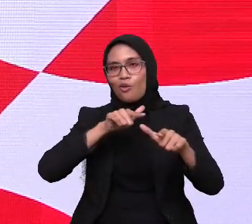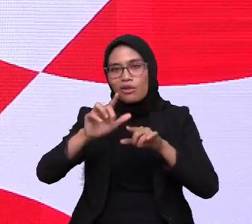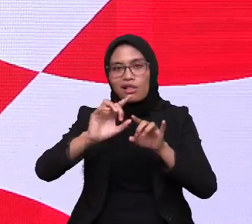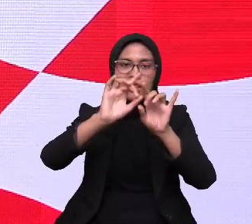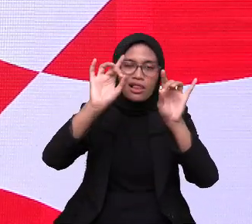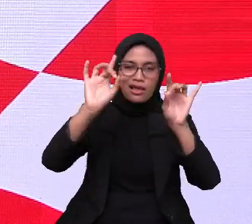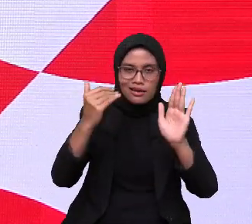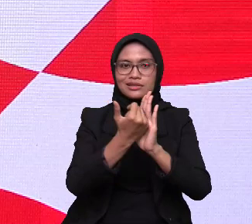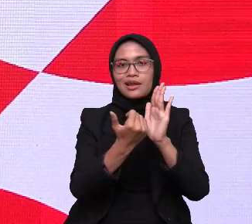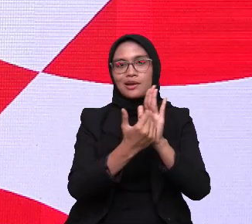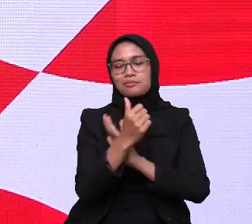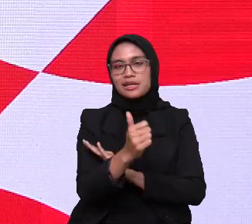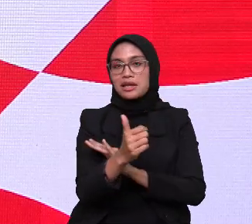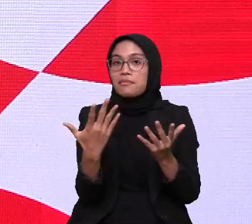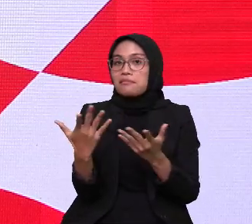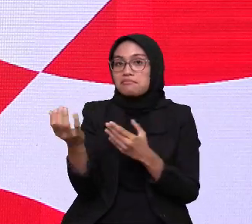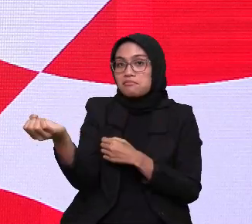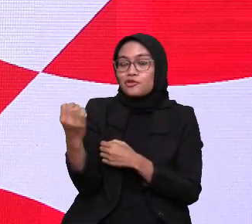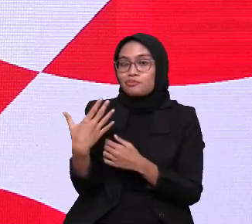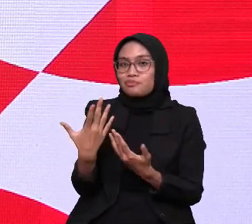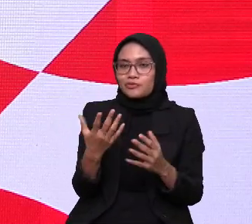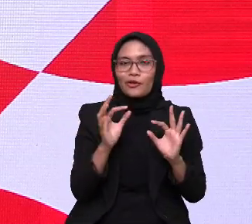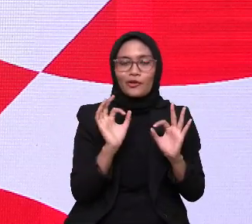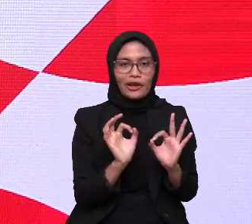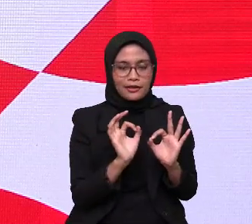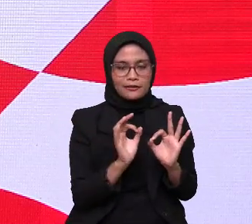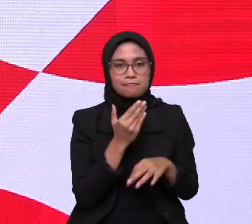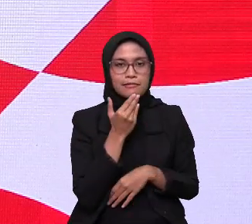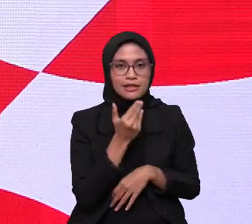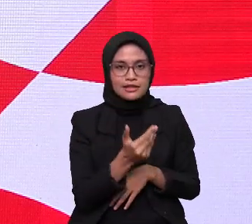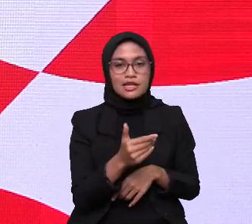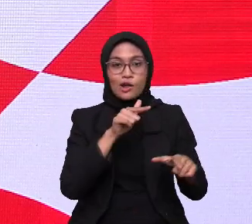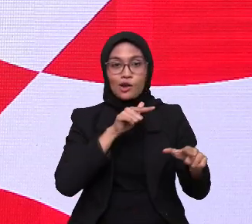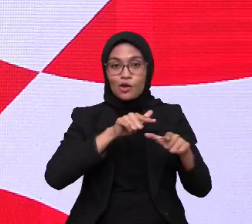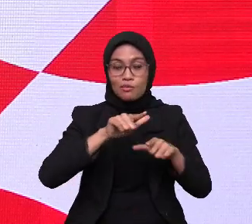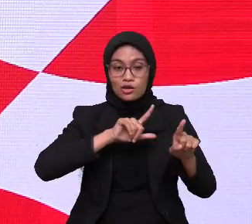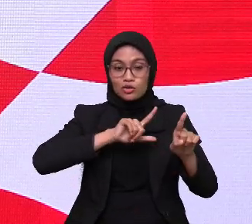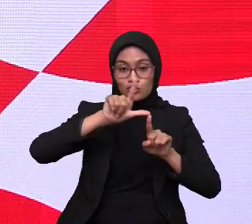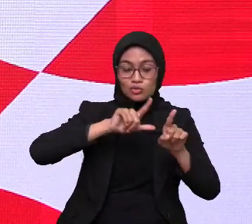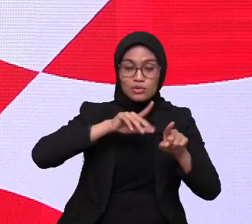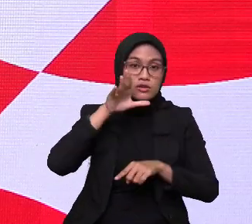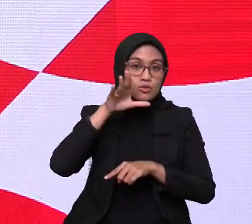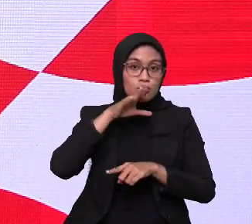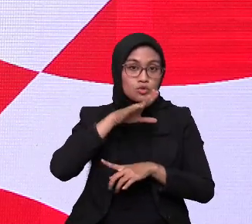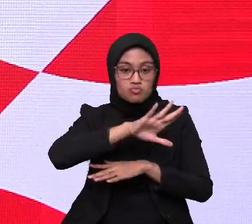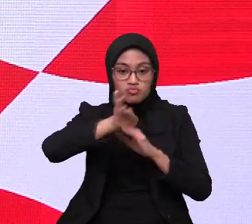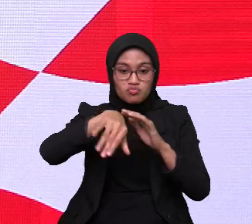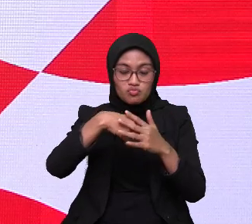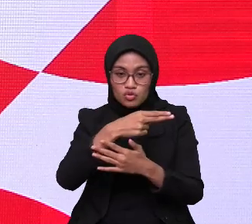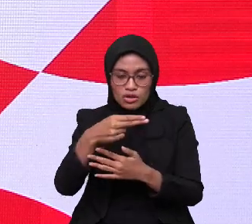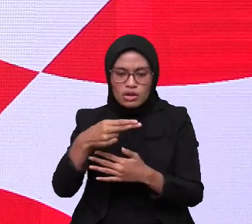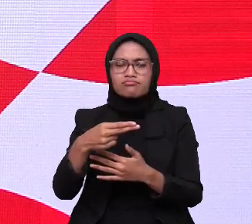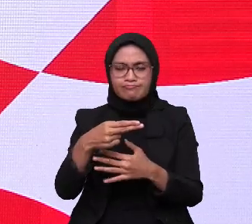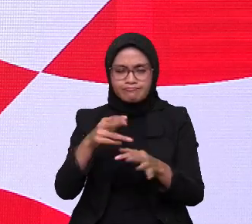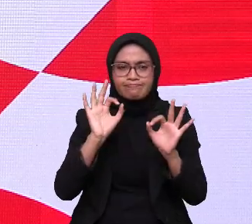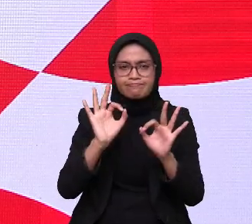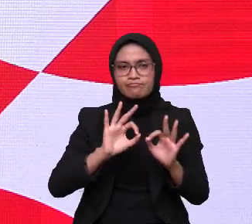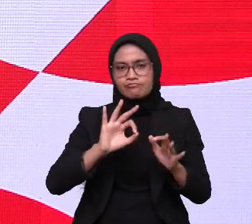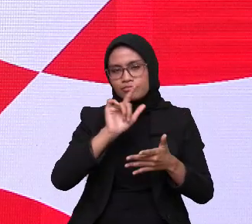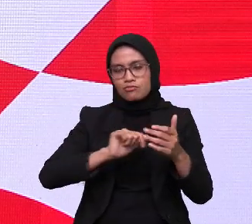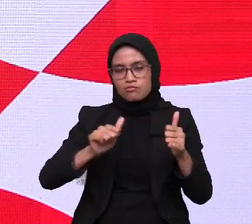kasih kegiatan acara atau perlombaan 17-an terpantau lancar dan masyarakat masih menerapkan